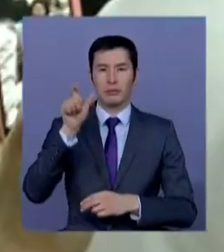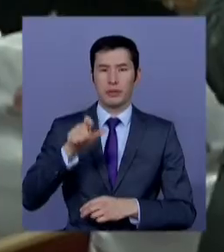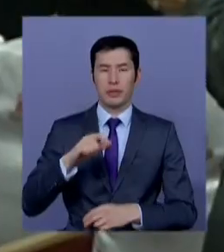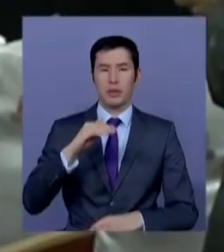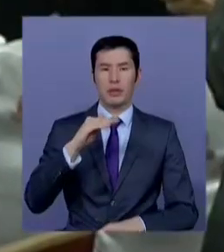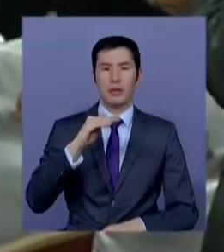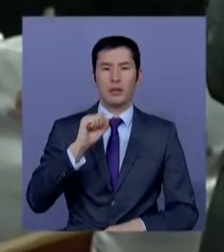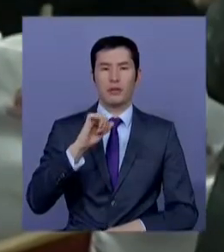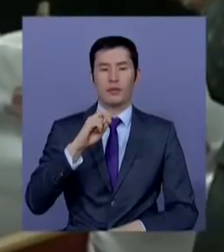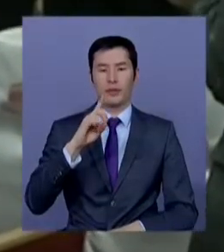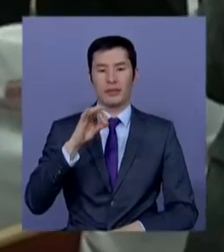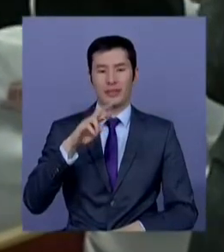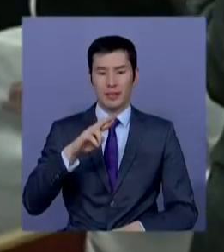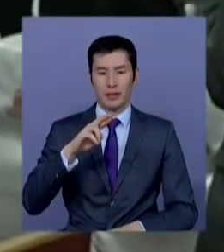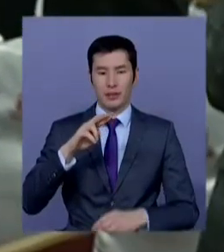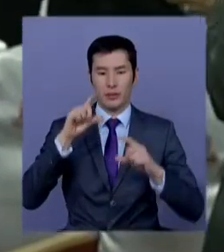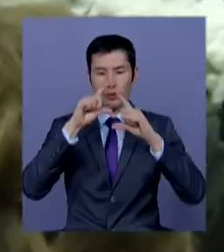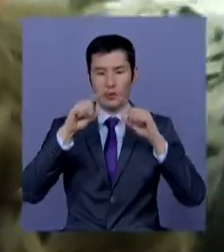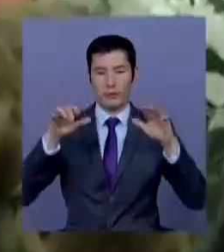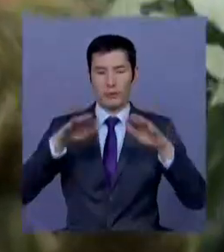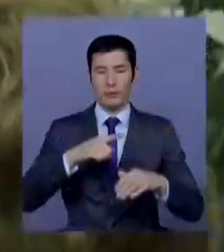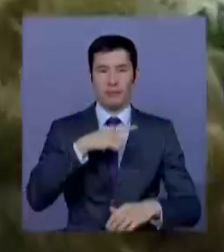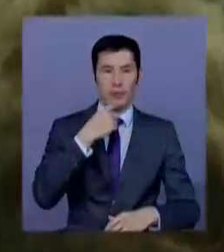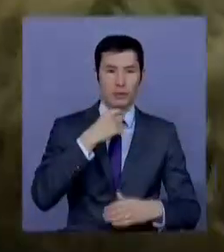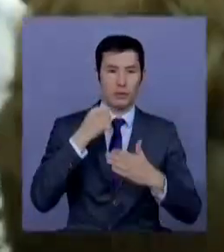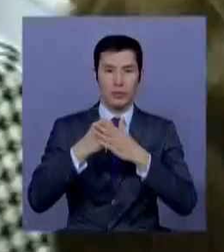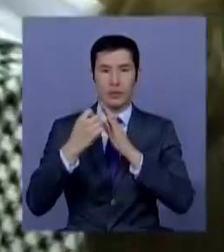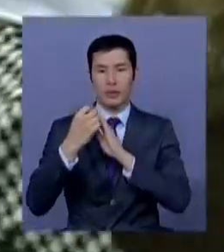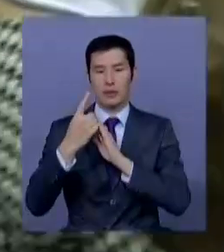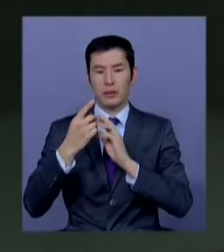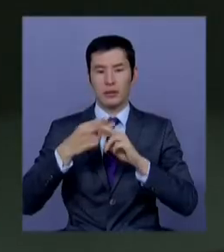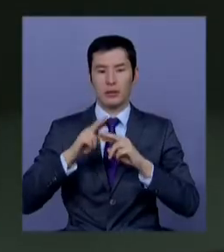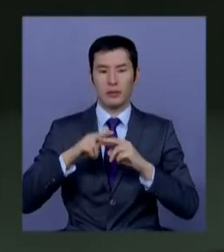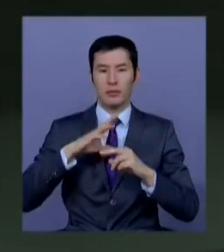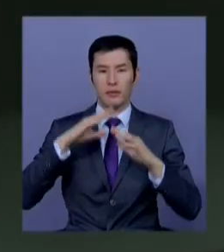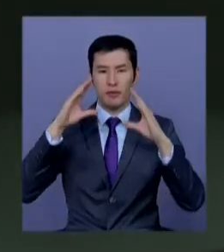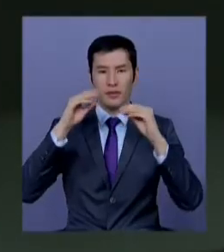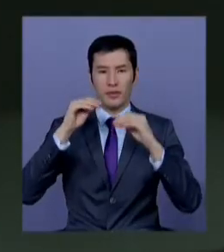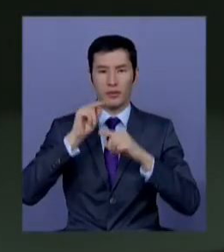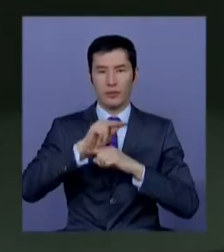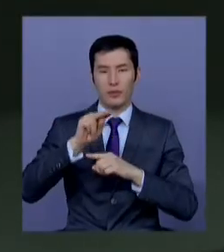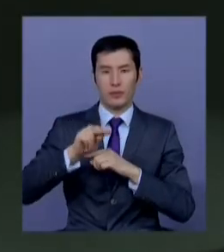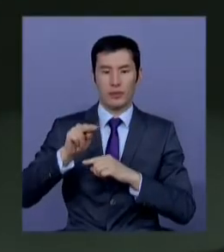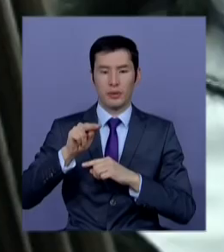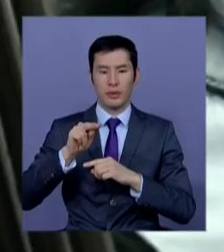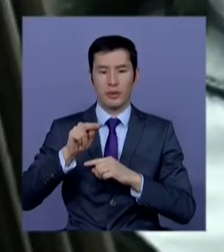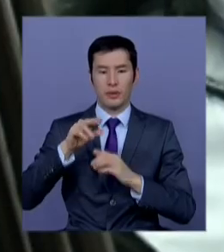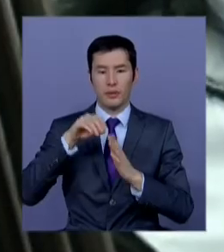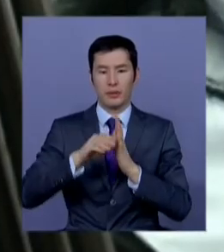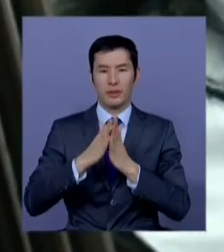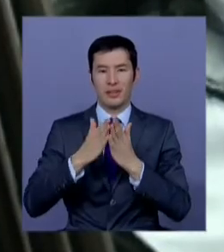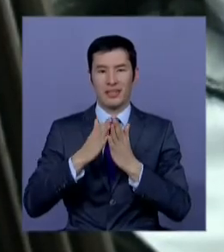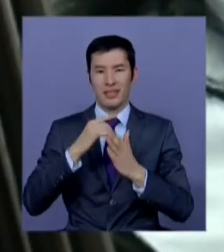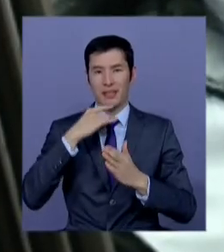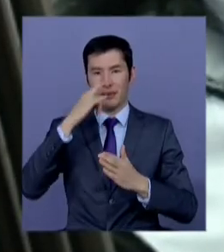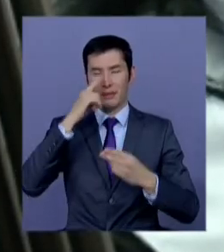Фаузия Оразбаева мектептердегі бірінші сыныптан 11-ші сыныпқа дейін кешенді оқулықтар жасаған үлкен ғалым. Қазақ тіл